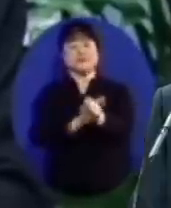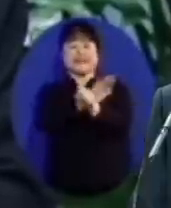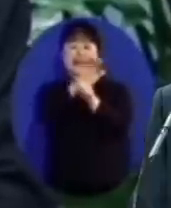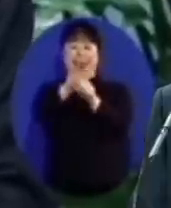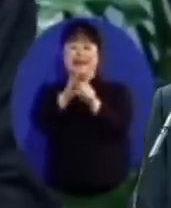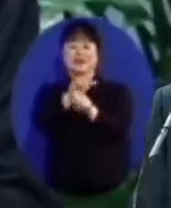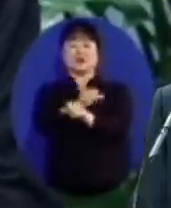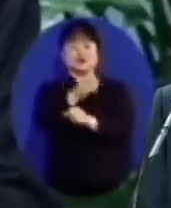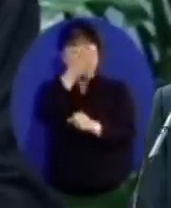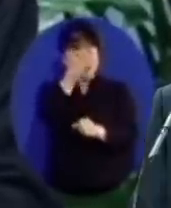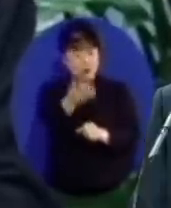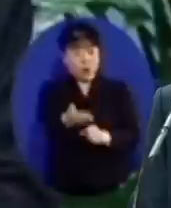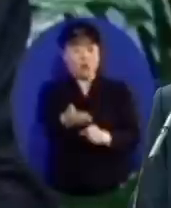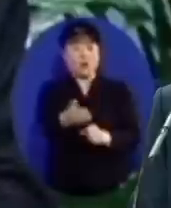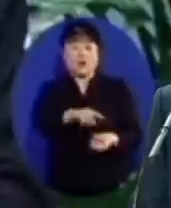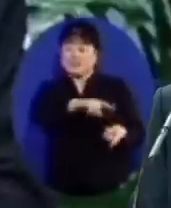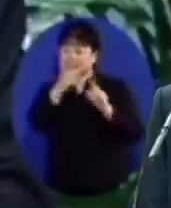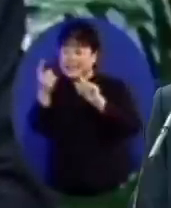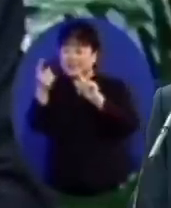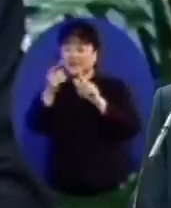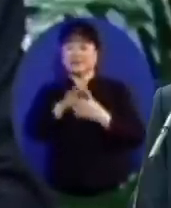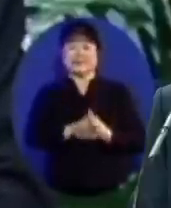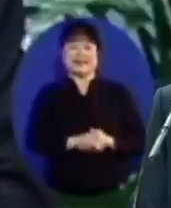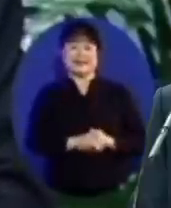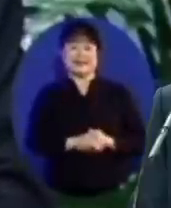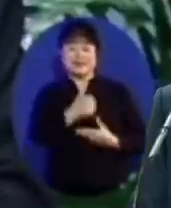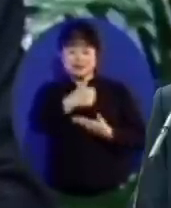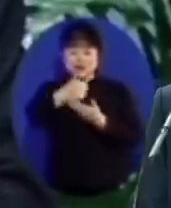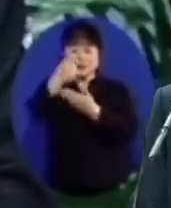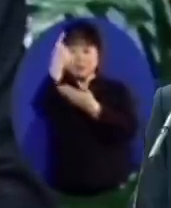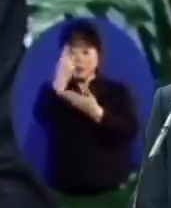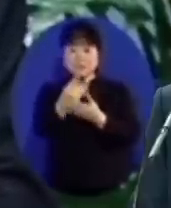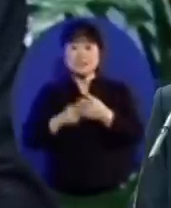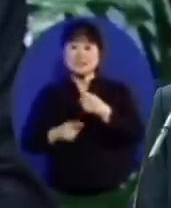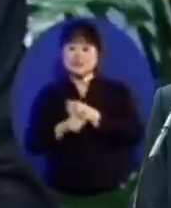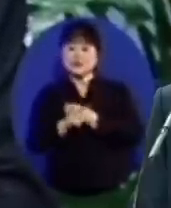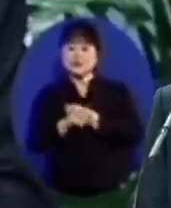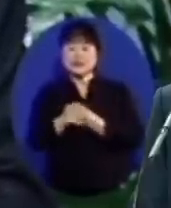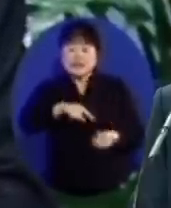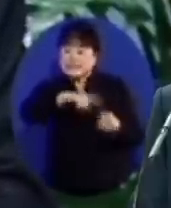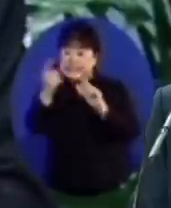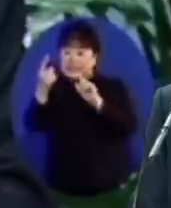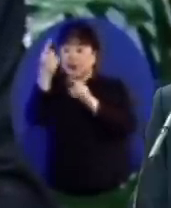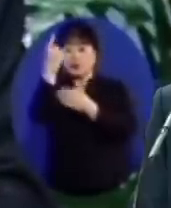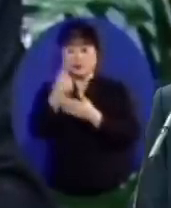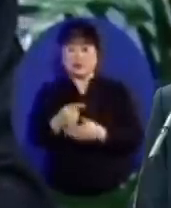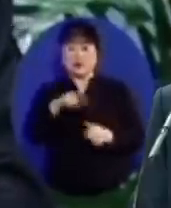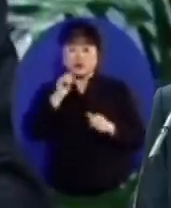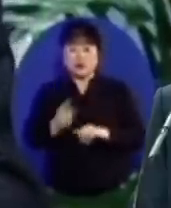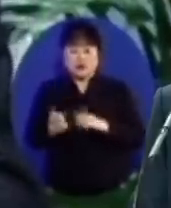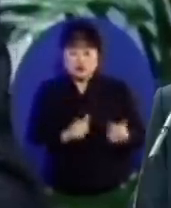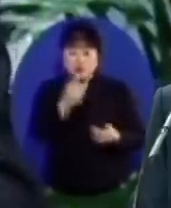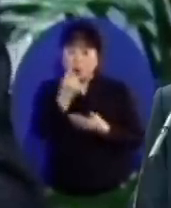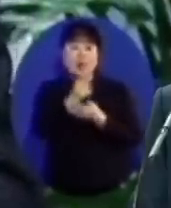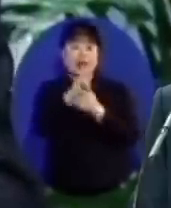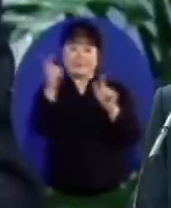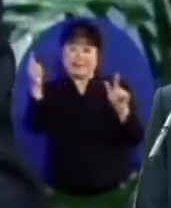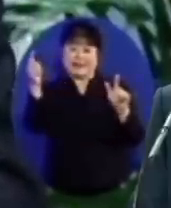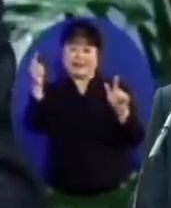그를 용납해서 살리려고 하는 것입니다. 주님이 오신 것은 우리를 살리려고 오셨지 죽이려고 오지